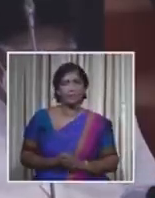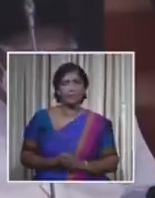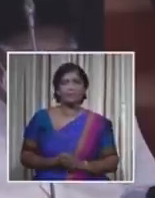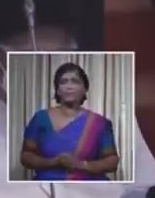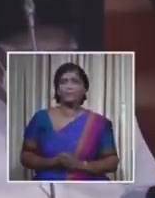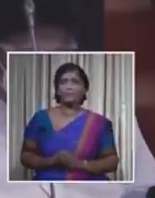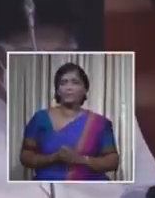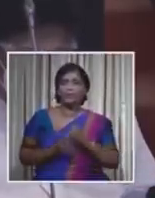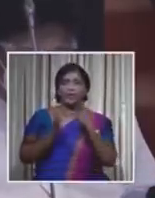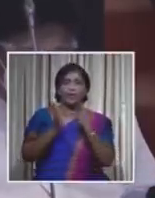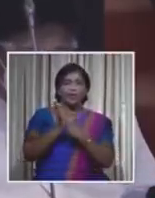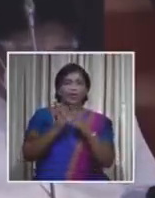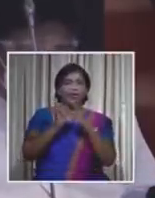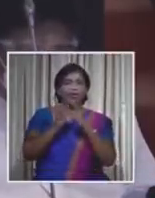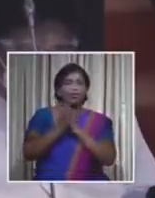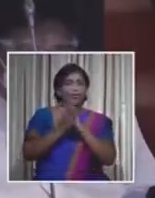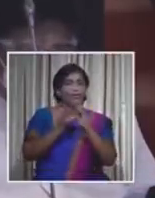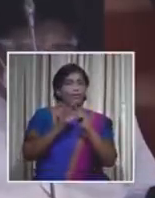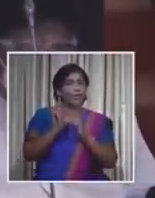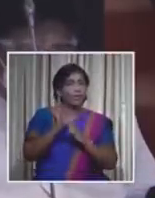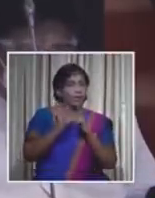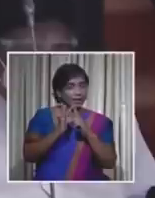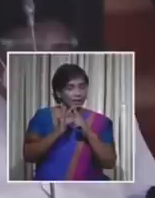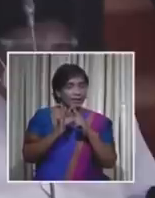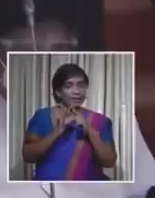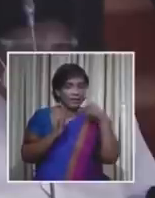අපේ රෝහිණී මැතිගේ කතා කරනකොට